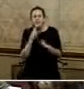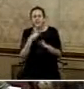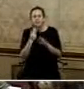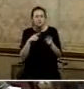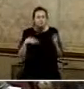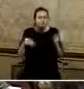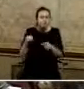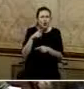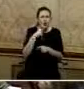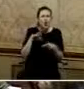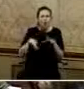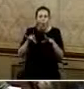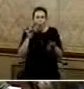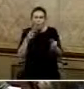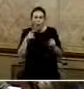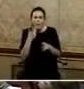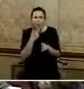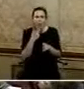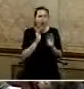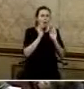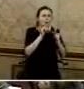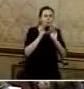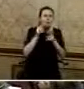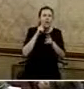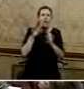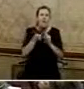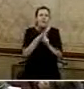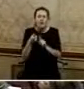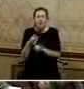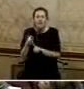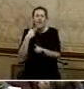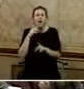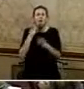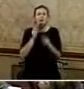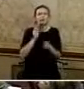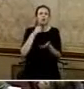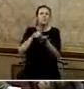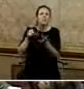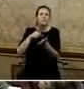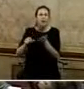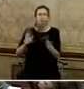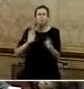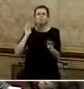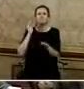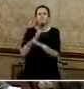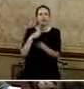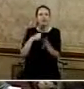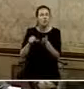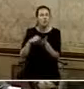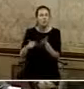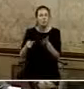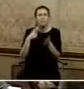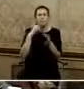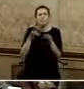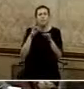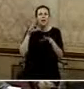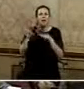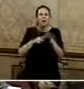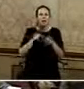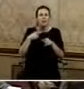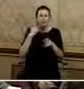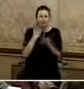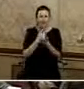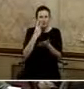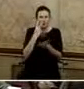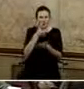vrlo često se otkrijevaju neka pogodovanja, novac turi na sve strane, preplaćuju se javne nabavke, dakle, videli